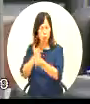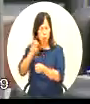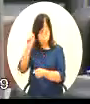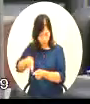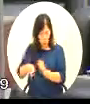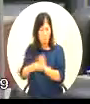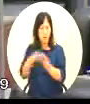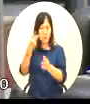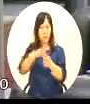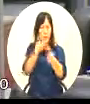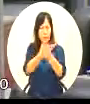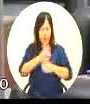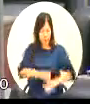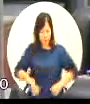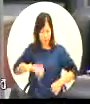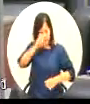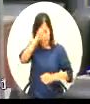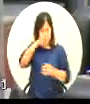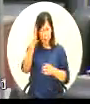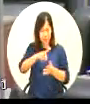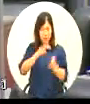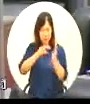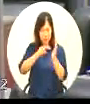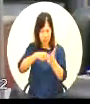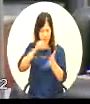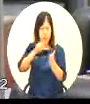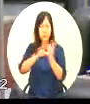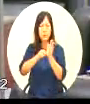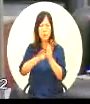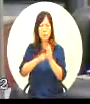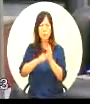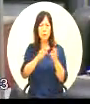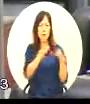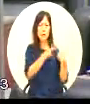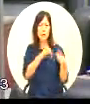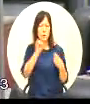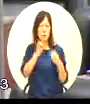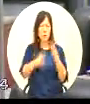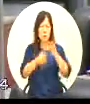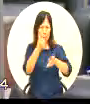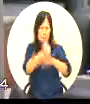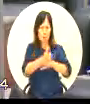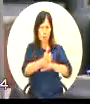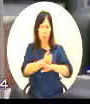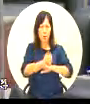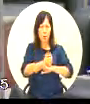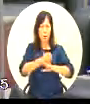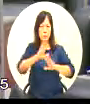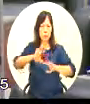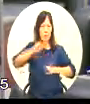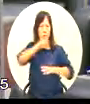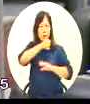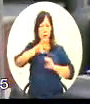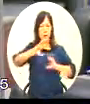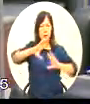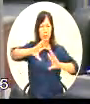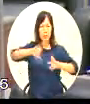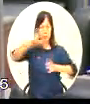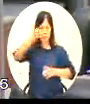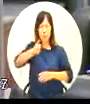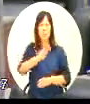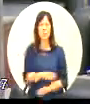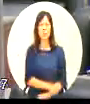愿意再给民进党进步党再一次的机会。所以蔡英文现在是我们台湾中华民国的总